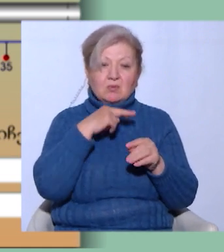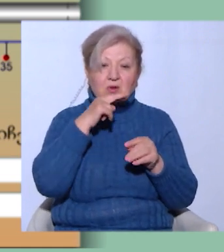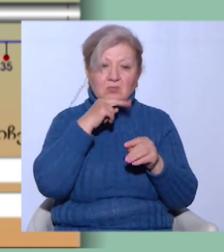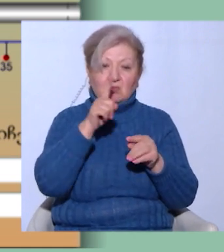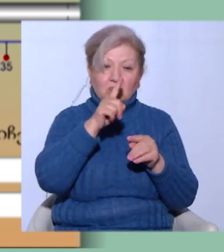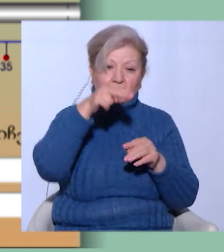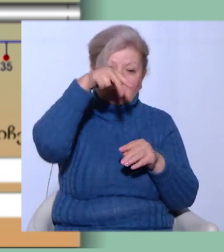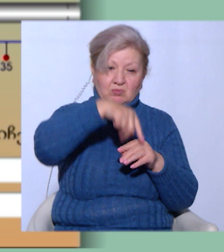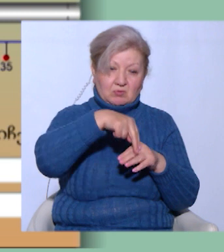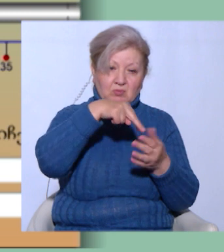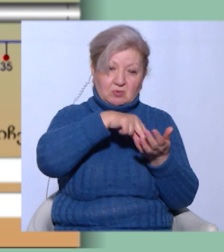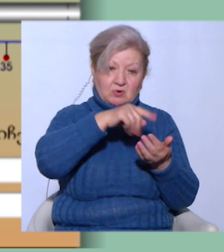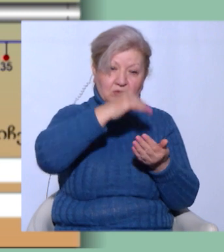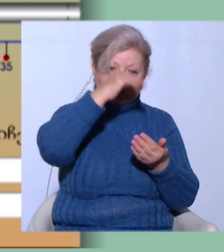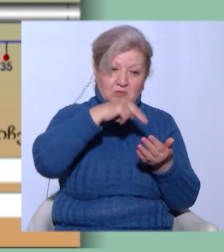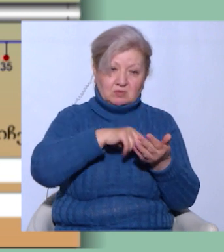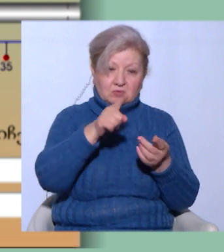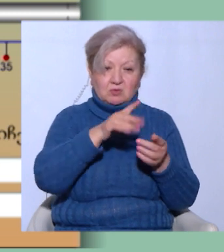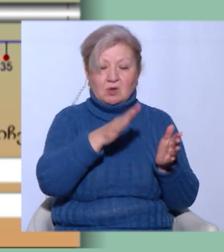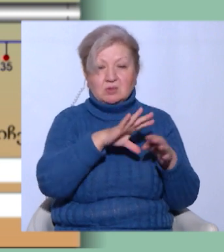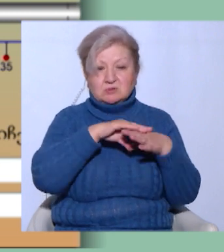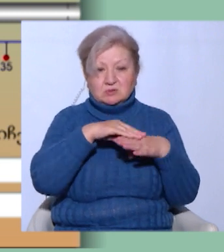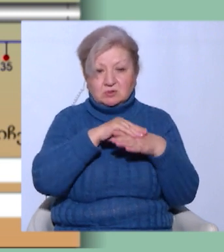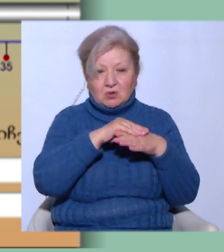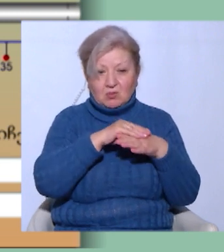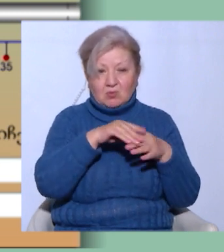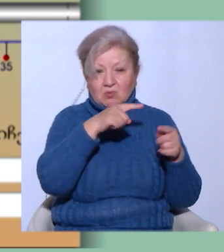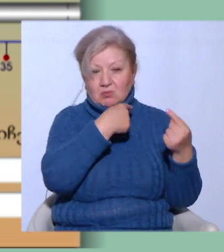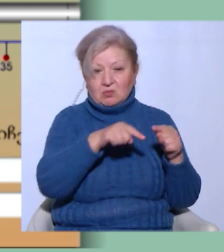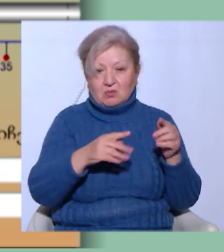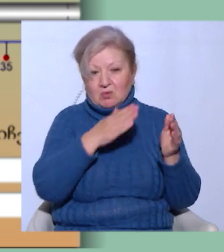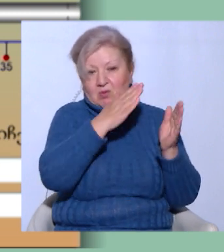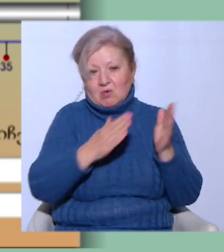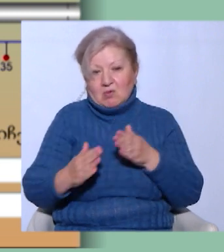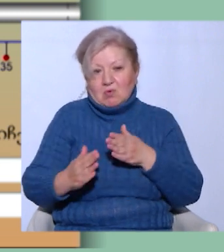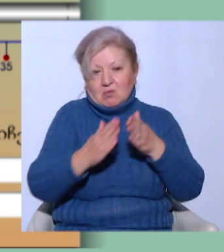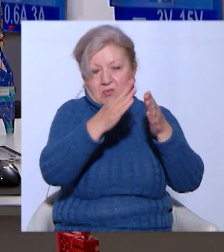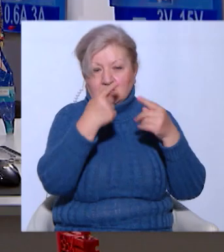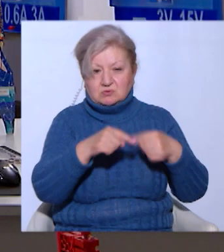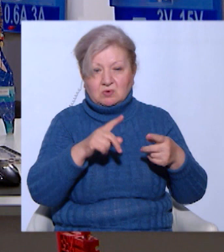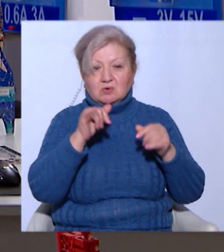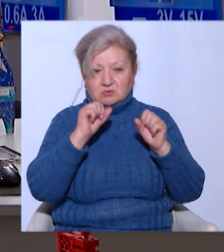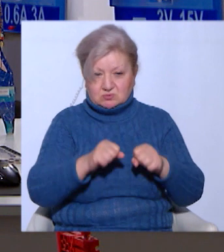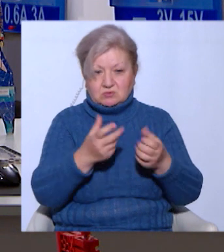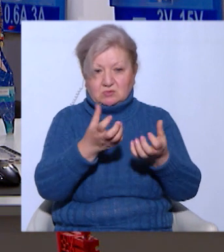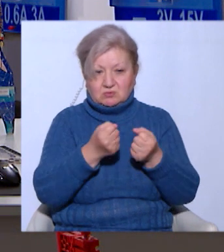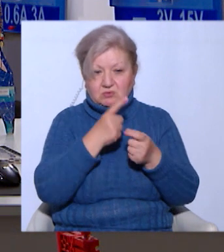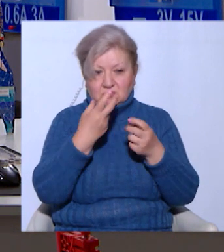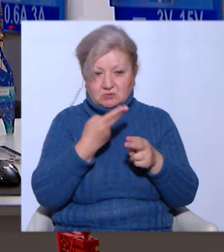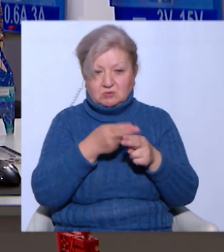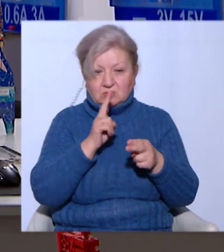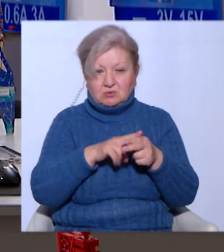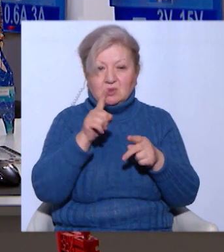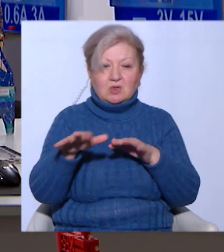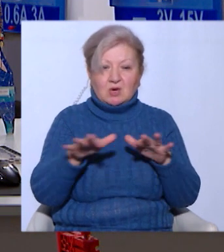ხოლო აქ დამკვირვებელი, რომელიც პლატფორმაზე იმყოფება, ხედავს, რომ სხეული გადაადგილდა დიაგონალზე. აქედან შეიძლება გავაკეთოთ